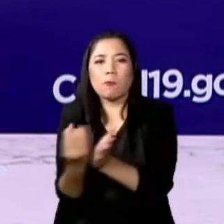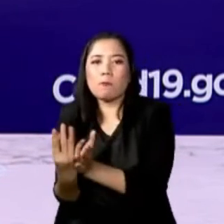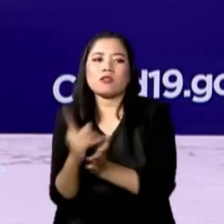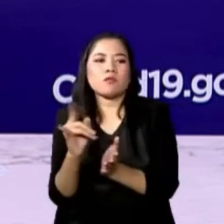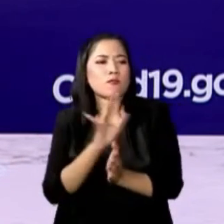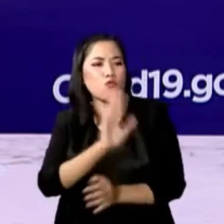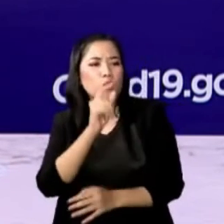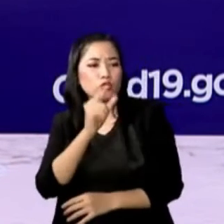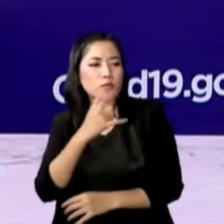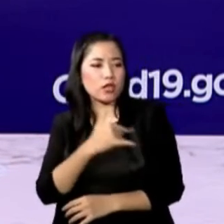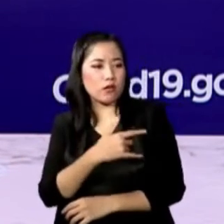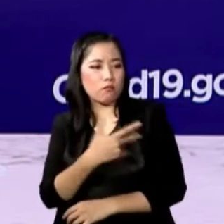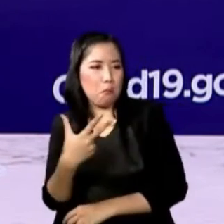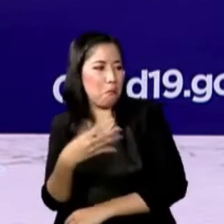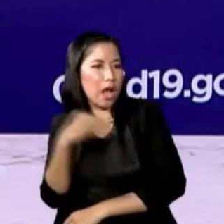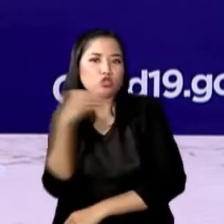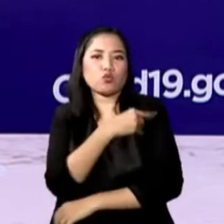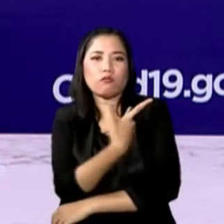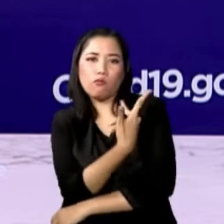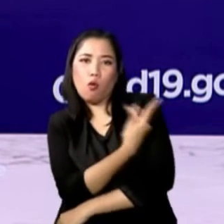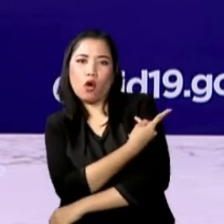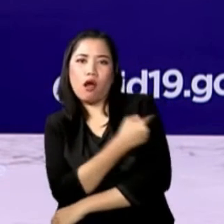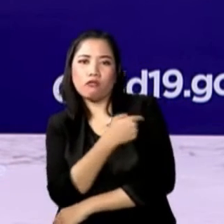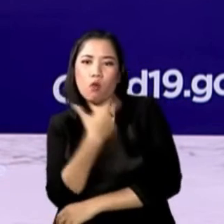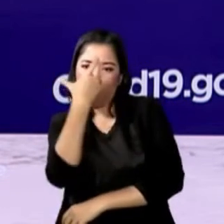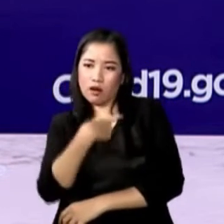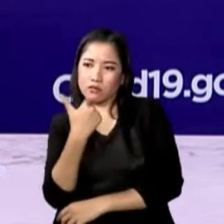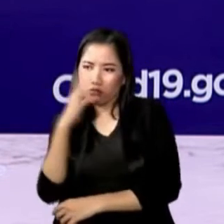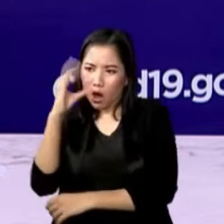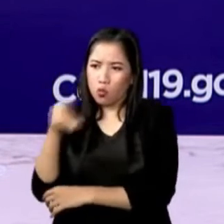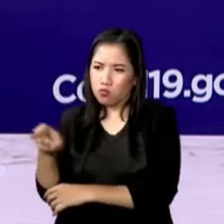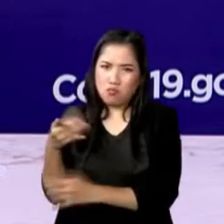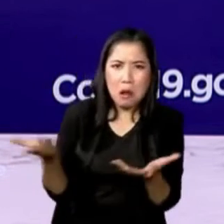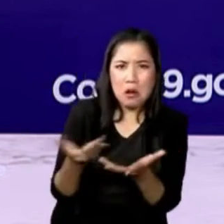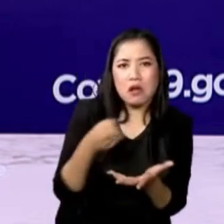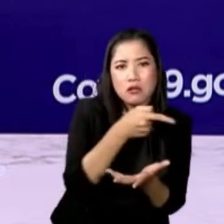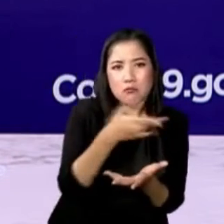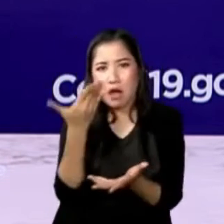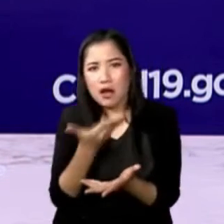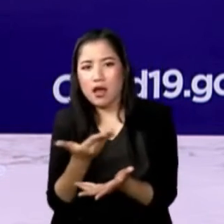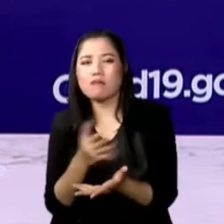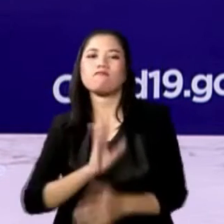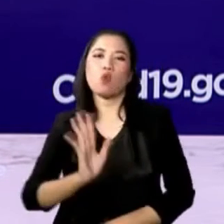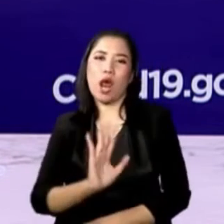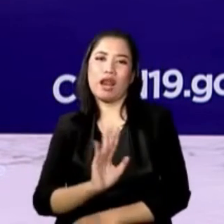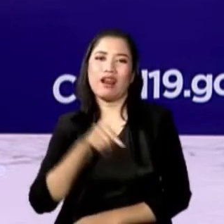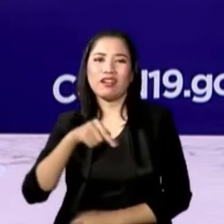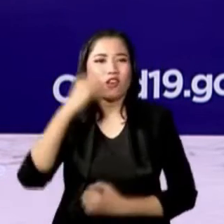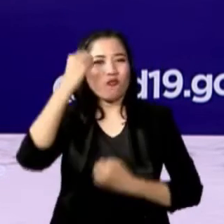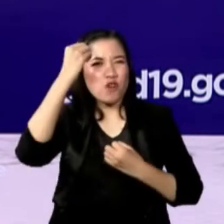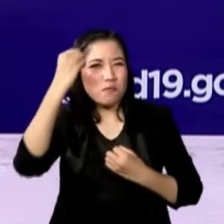divaksin. Di samping itu, masyarakat juga harus mengerti bahwa informasi yang